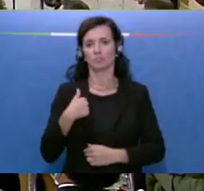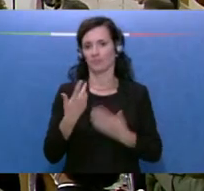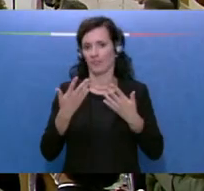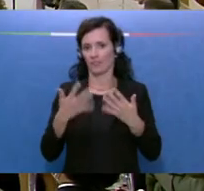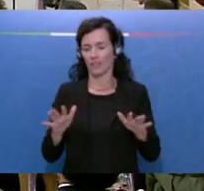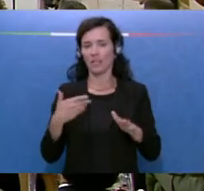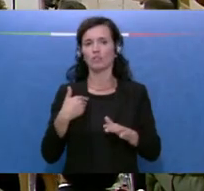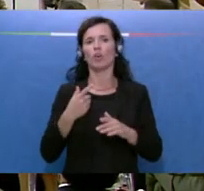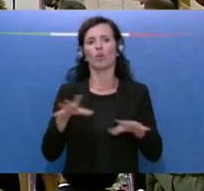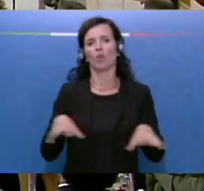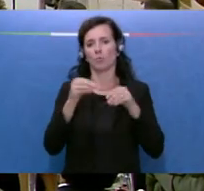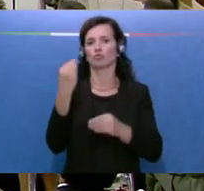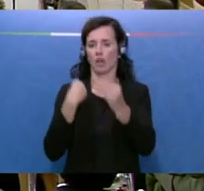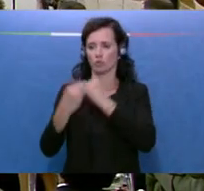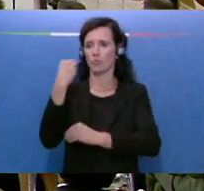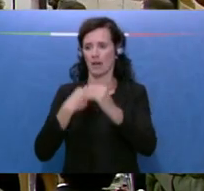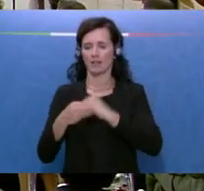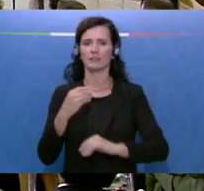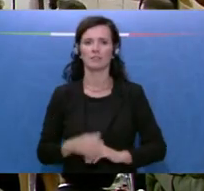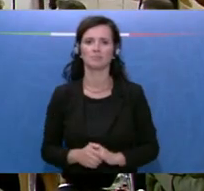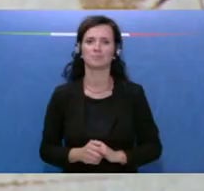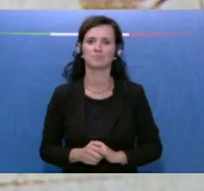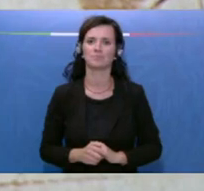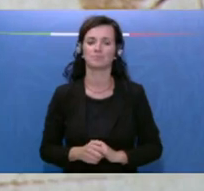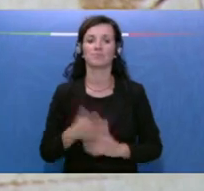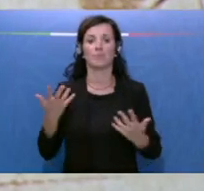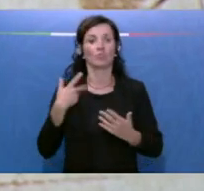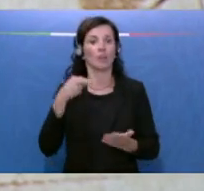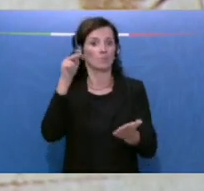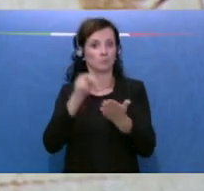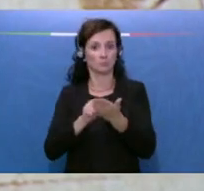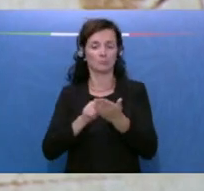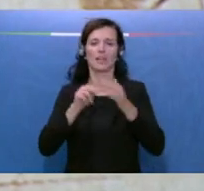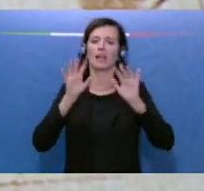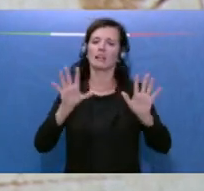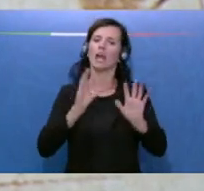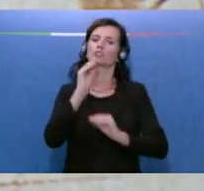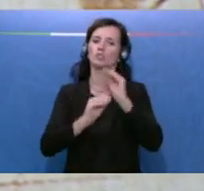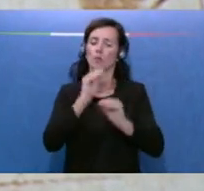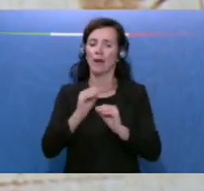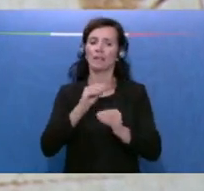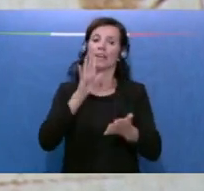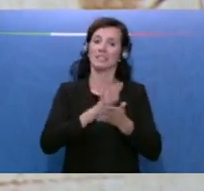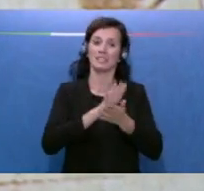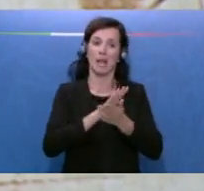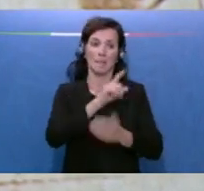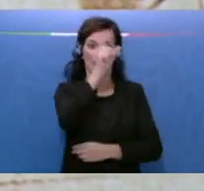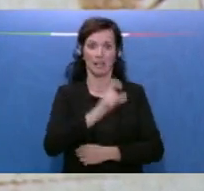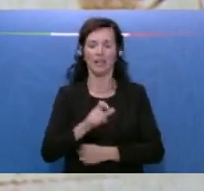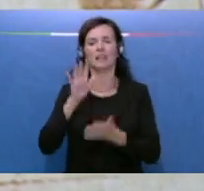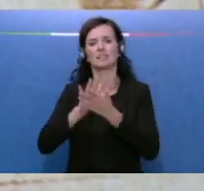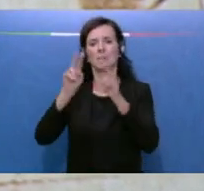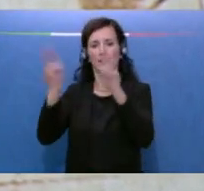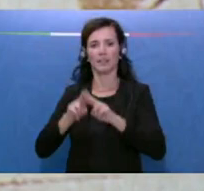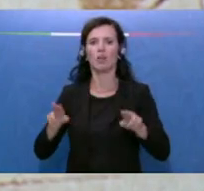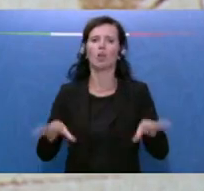domande grazie presidente si sono prenotate una decina di domande fra i rappresentati da stampa italiana e internazionale iniziamo con